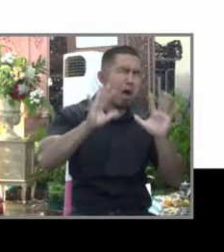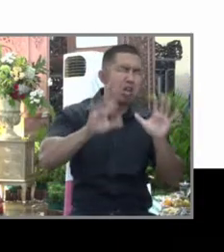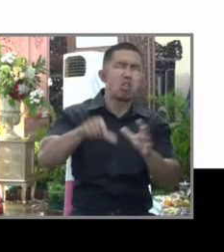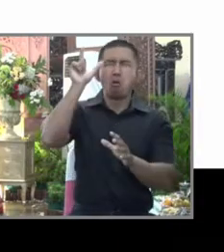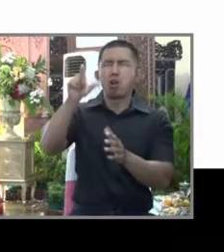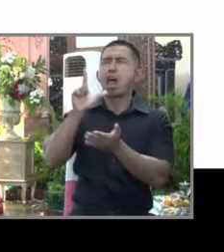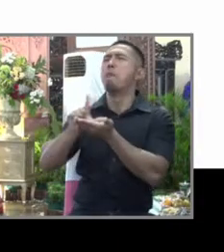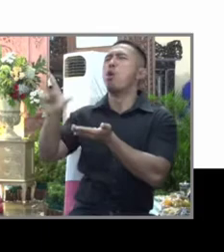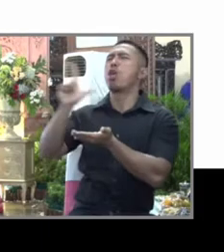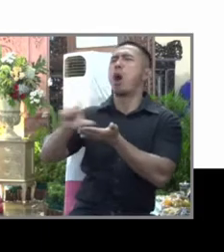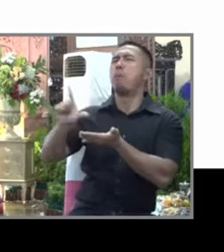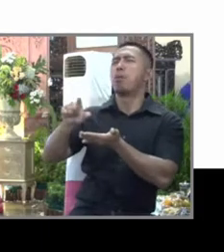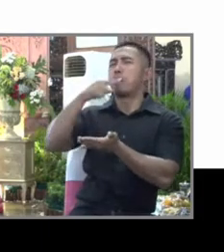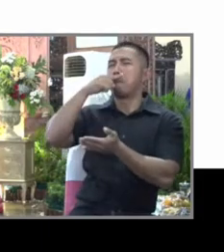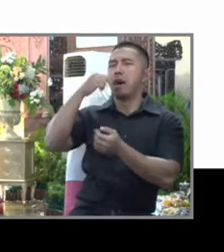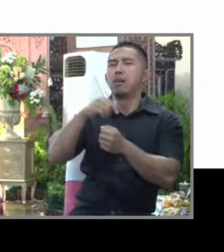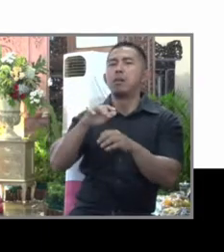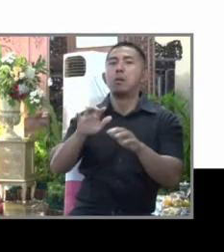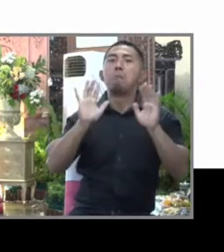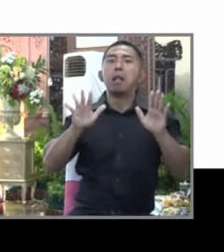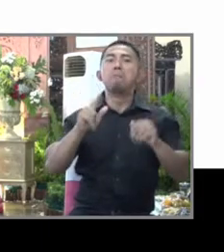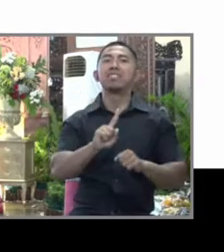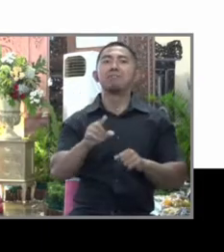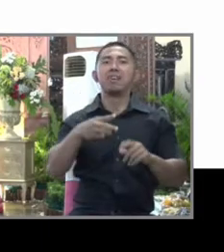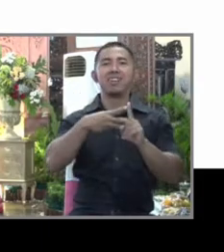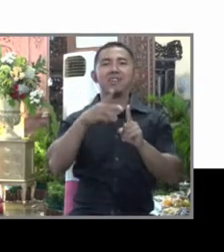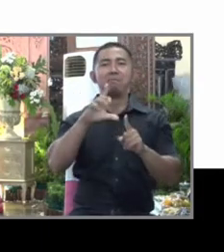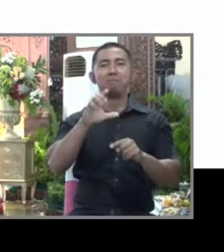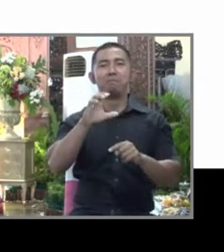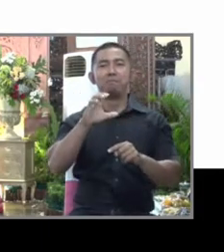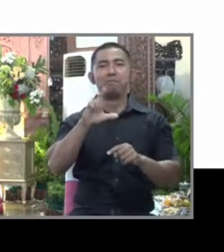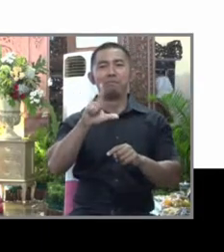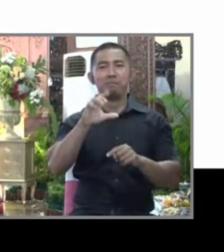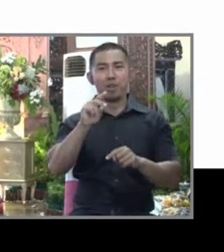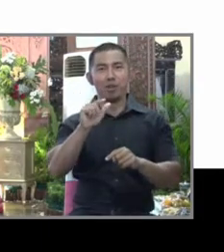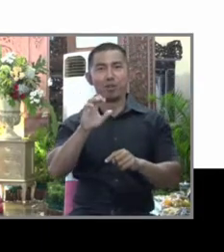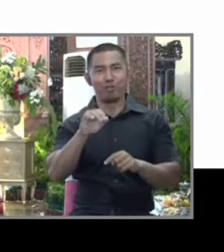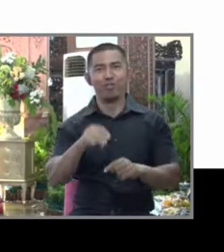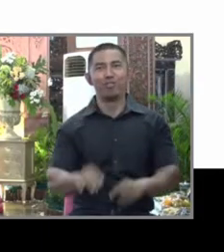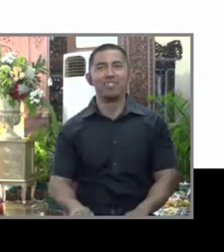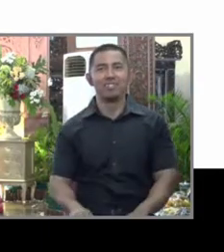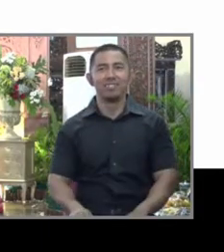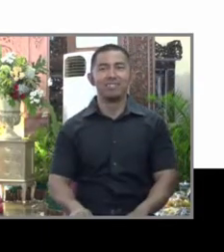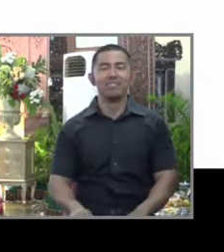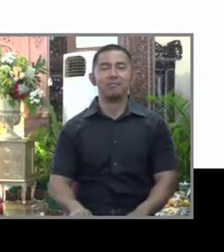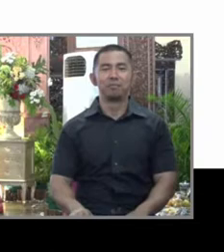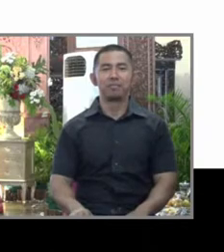mengadu kita, paling banyak Bloro. Di Bloro. Loh, enggak, Bloro